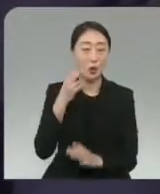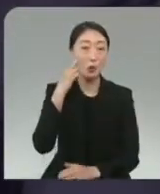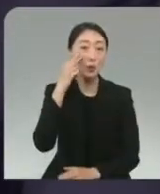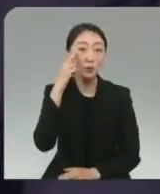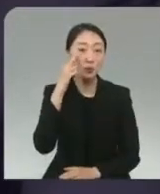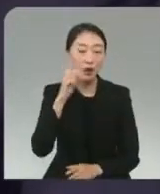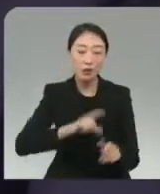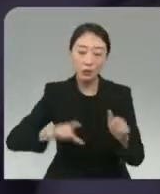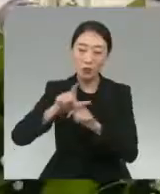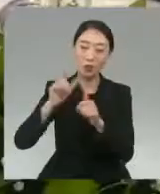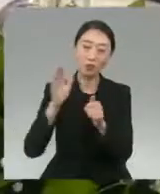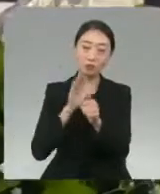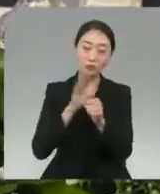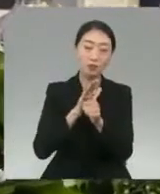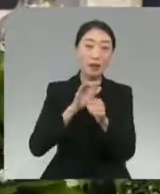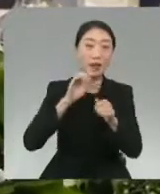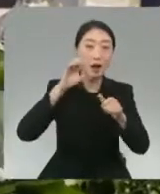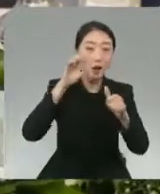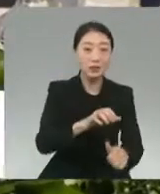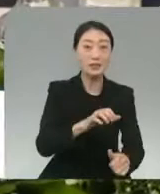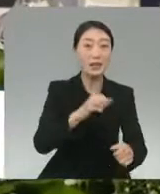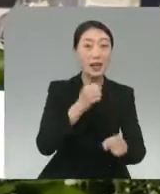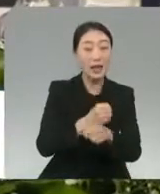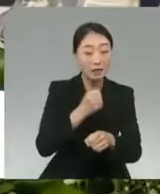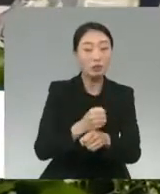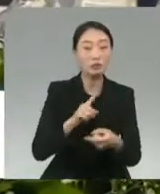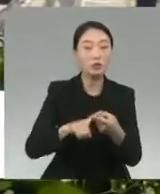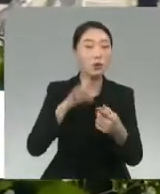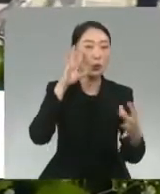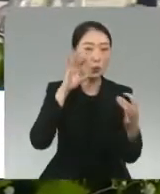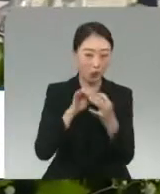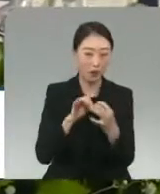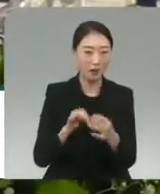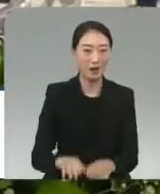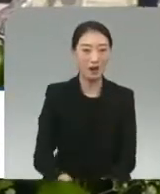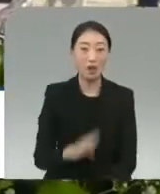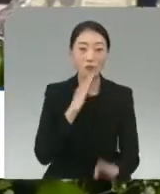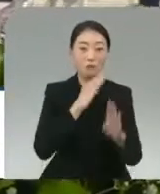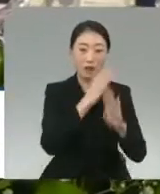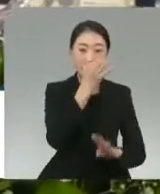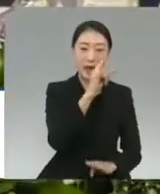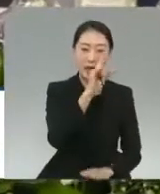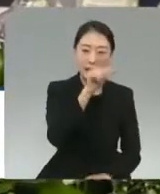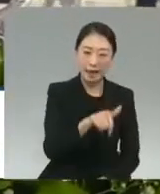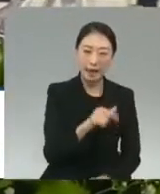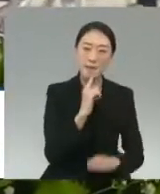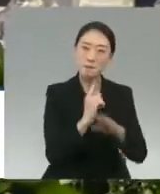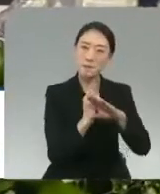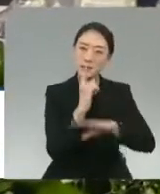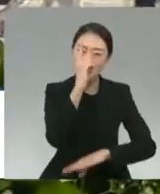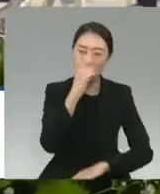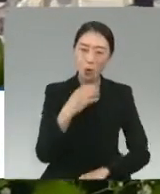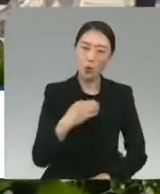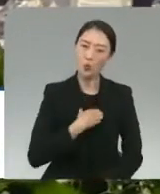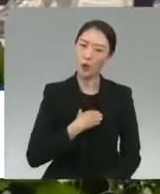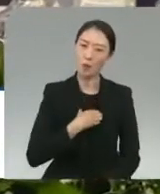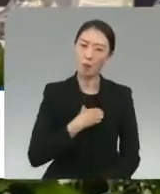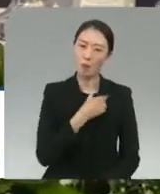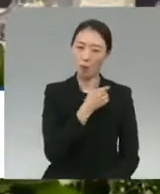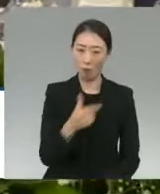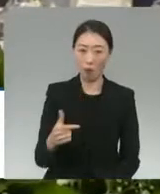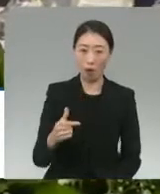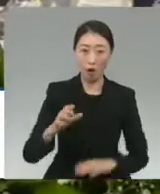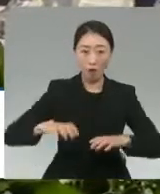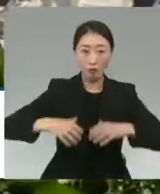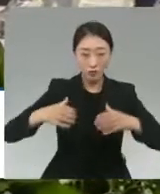мадриде в рамках саммита организации североатлантического договора нато открывая встречу южнокорейский лидер